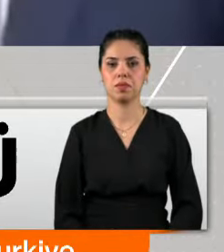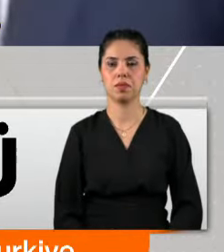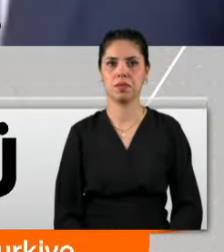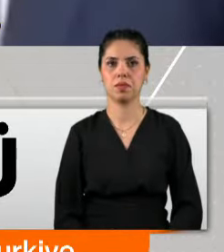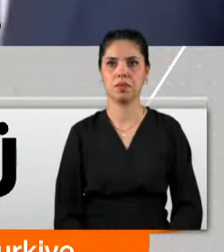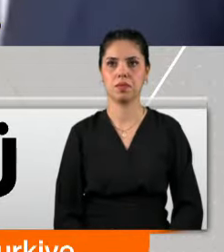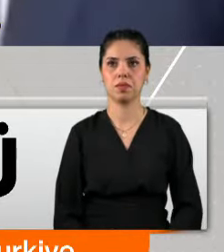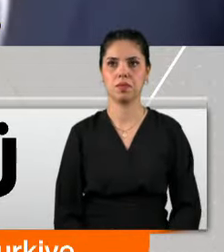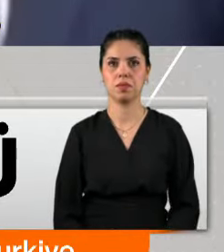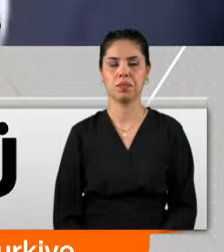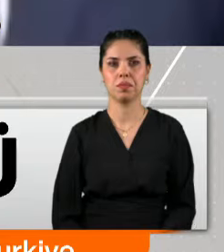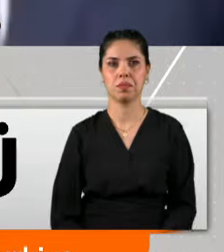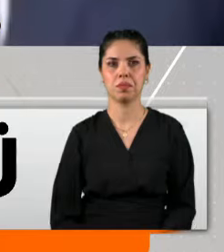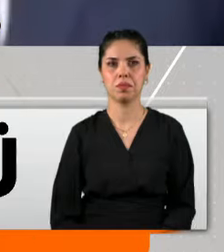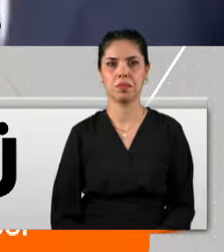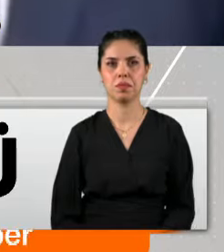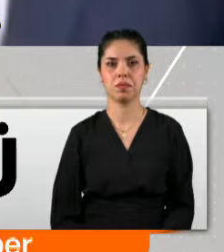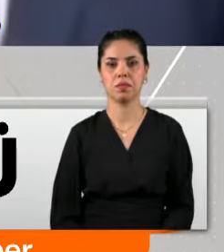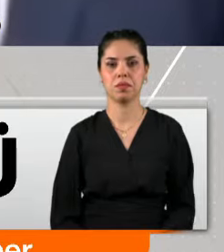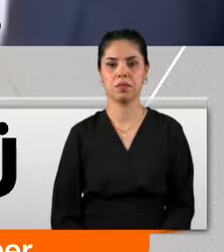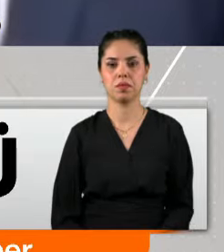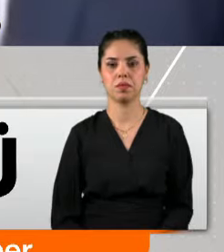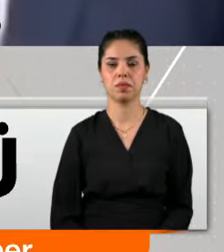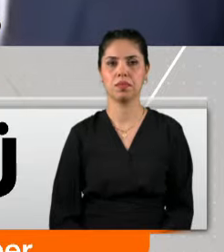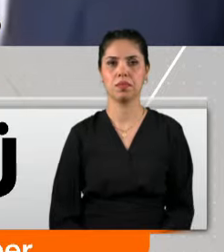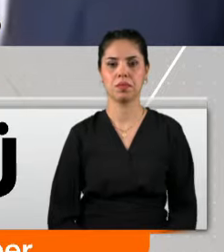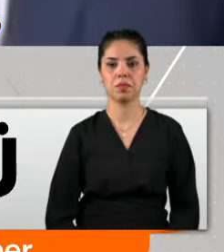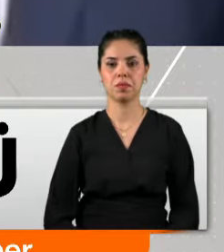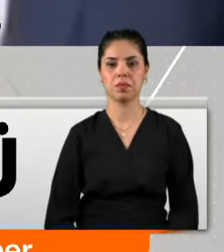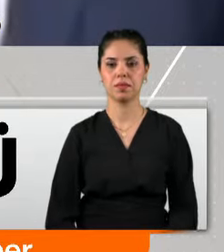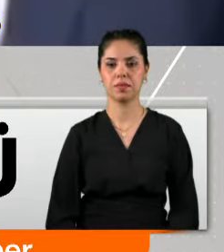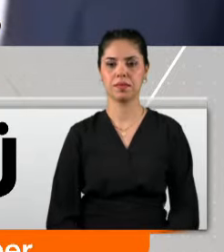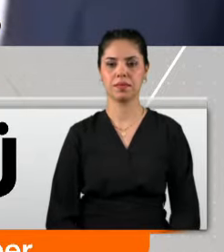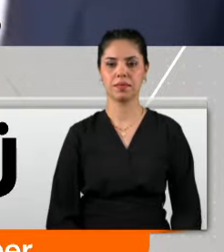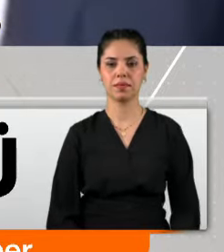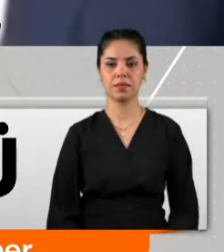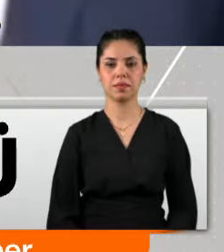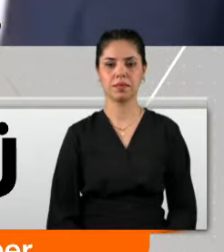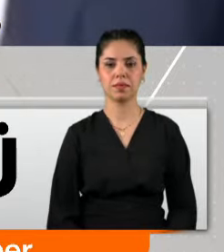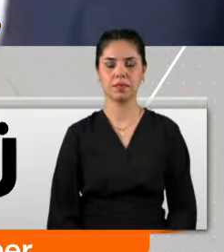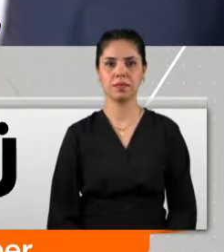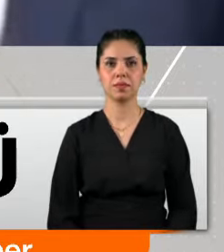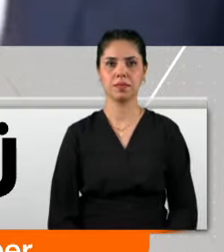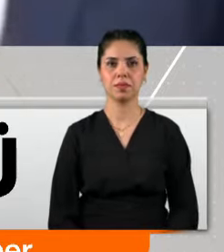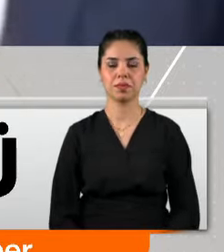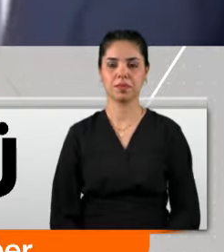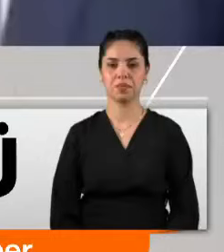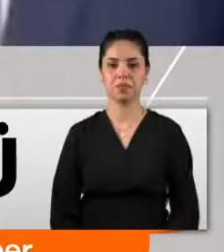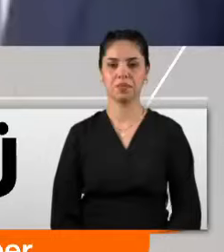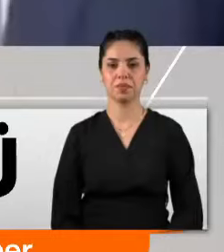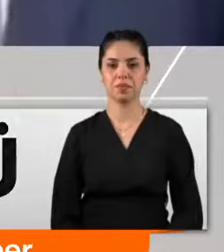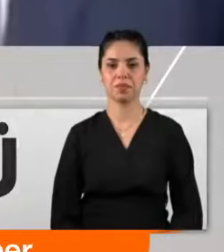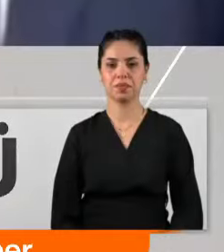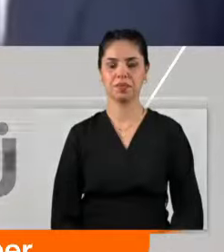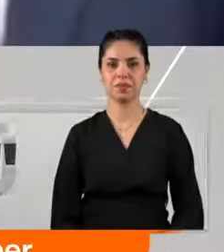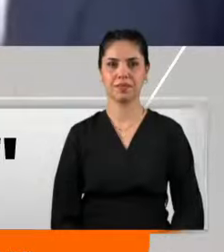idaresinde beraber çalışma şansımız oldu. Başarılı işlere de imza atan arkadaşımızdı. Biz beraber çok projeleri de imza attık.